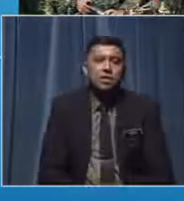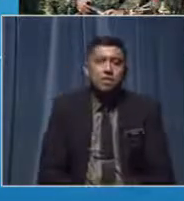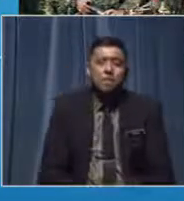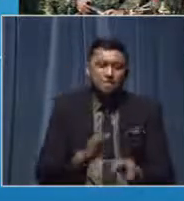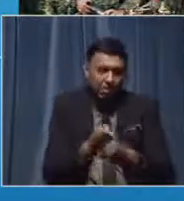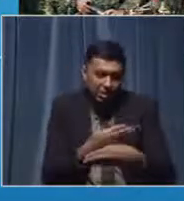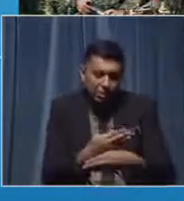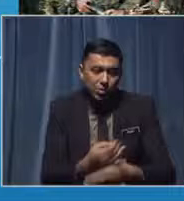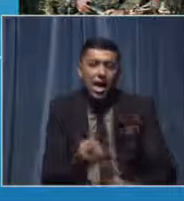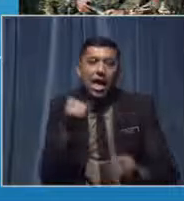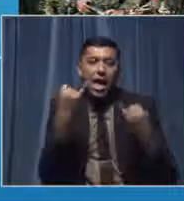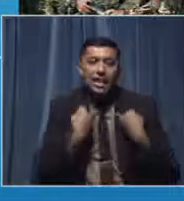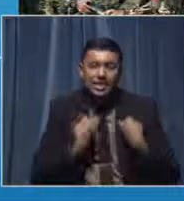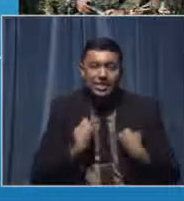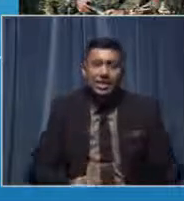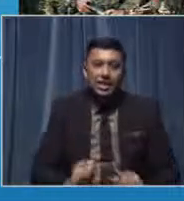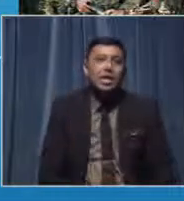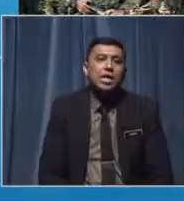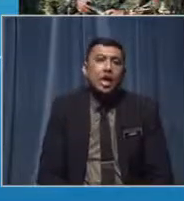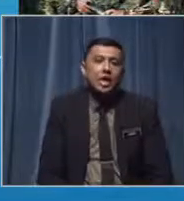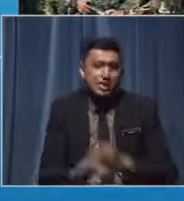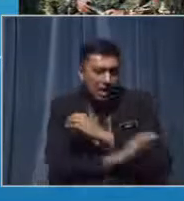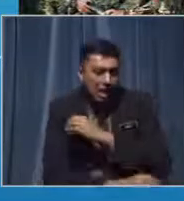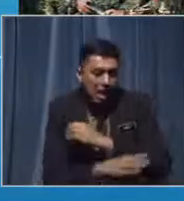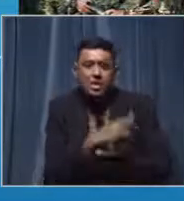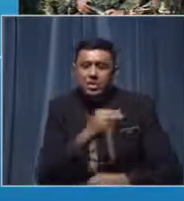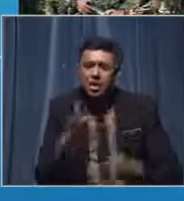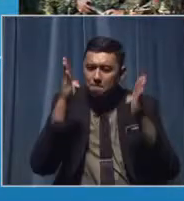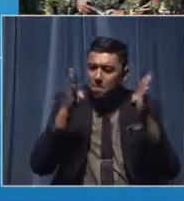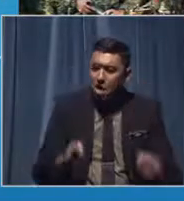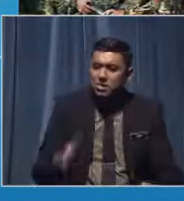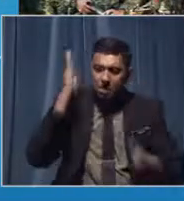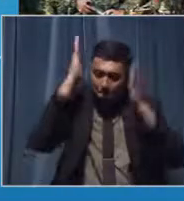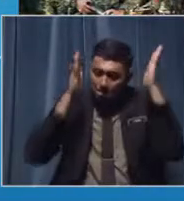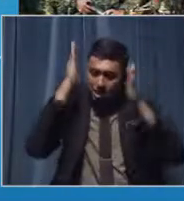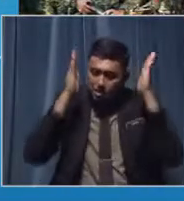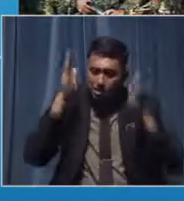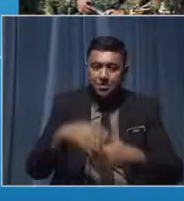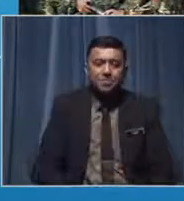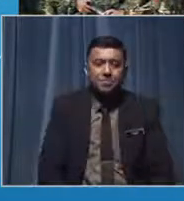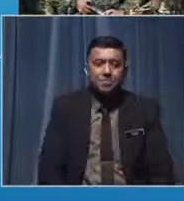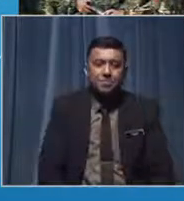membentukkan identiti negara dan bangsa Malaysia.